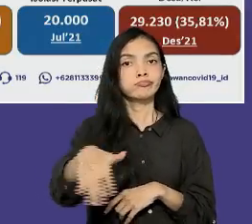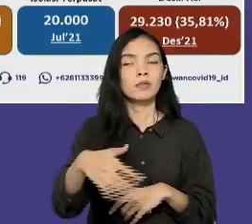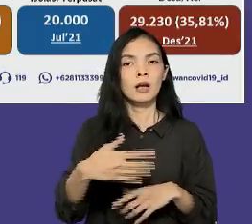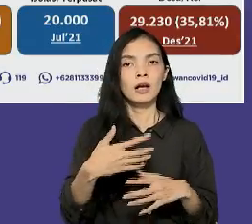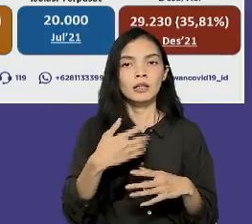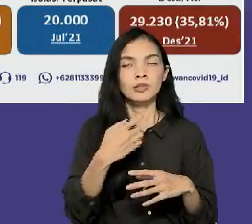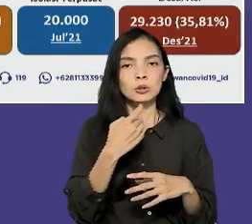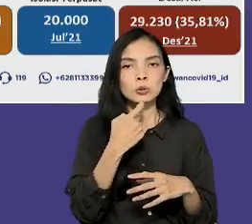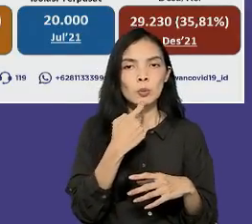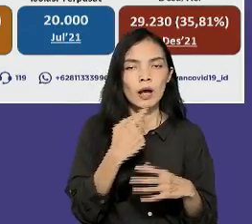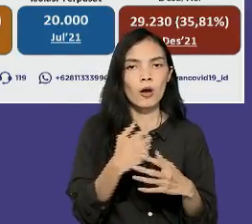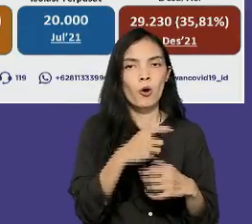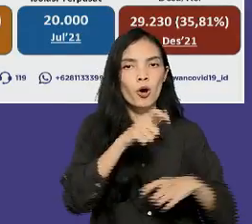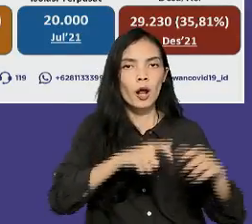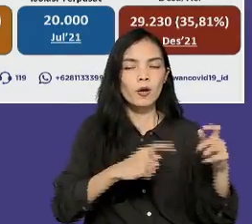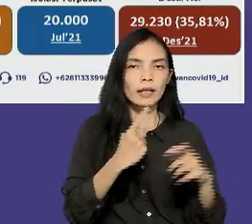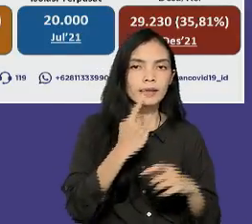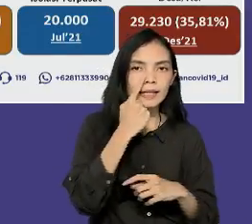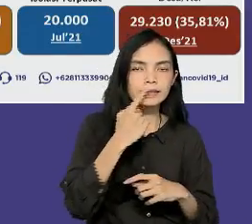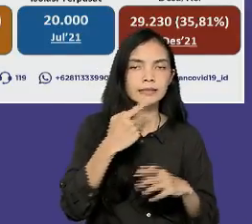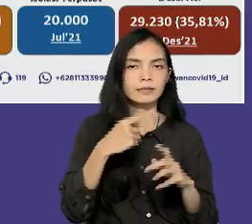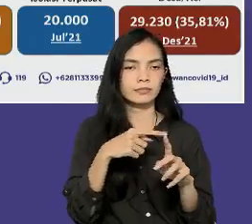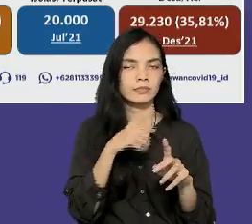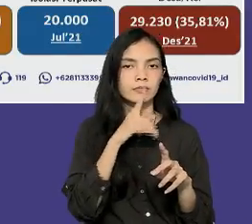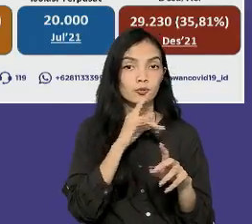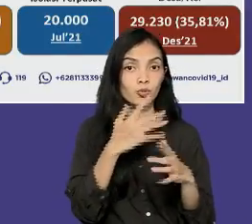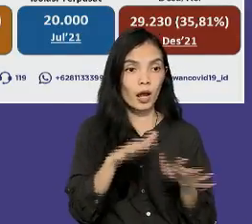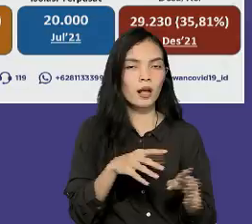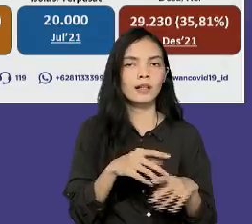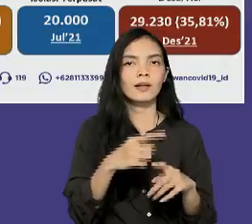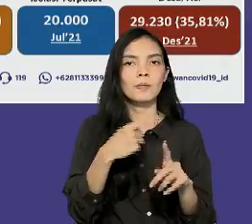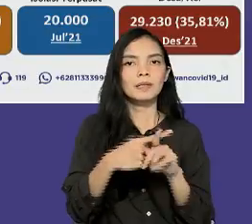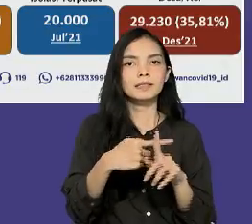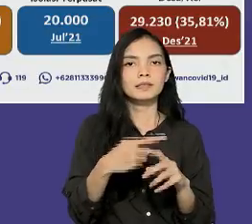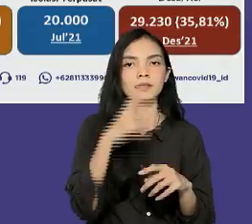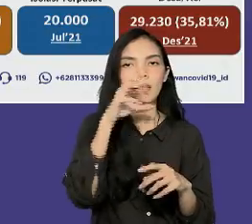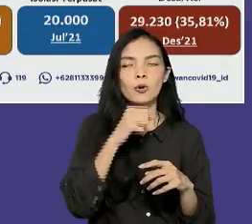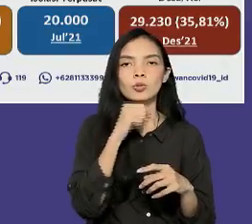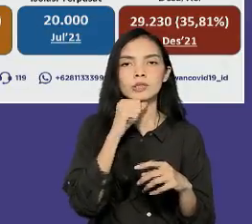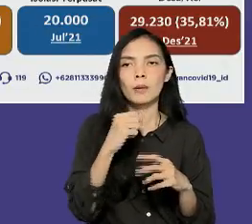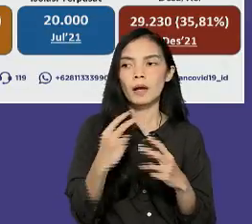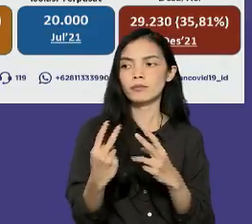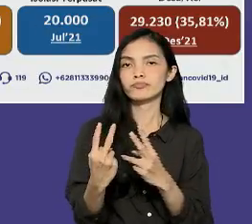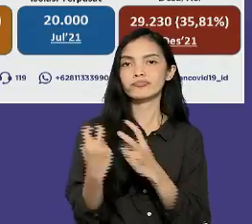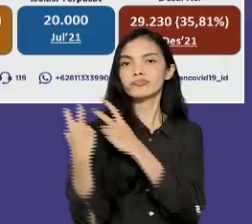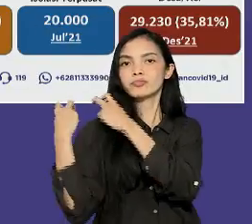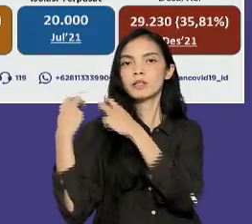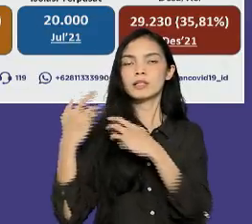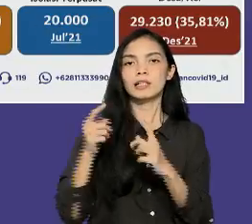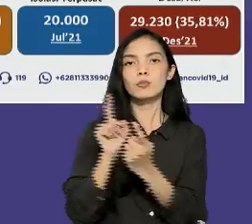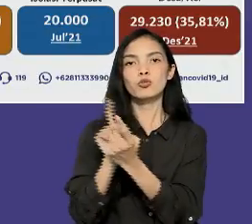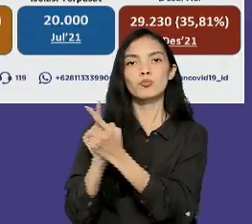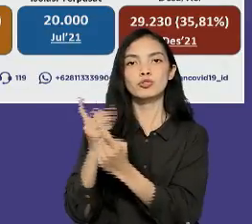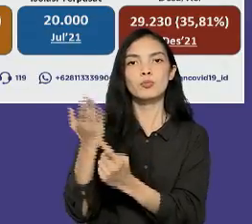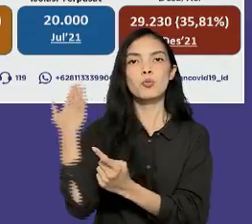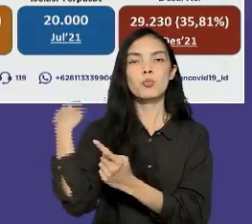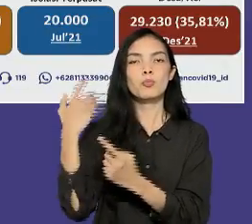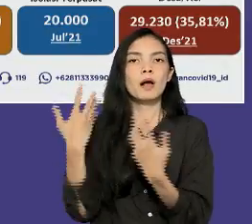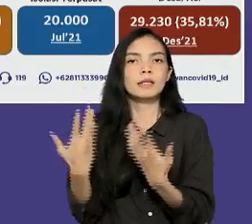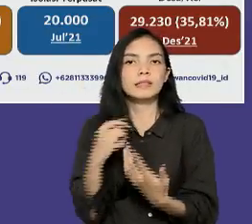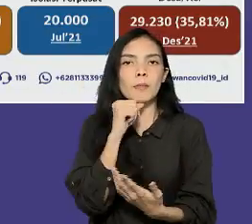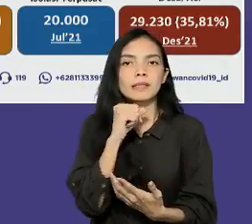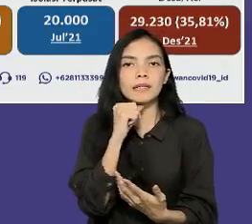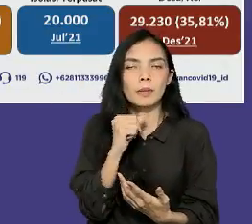cakupan orang yang dites untuk tracing kontak erat dan testing pada orang bergejala.